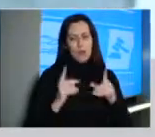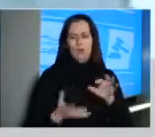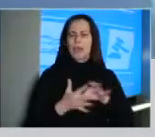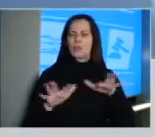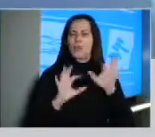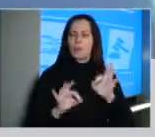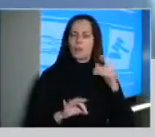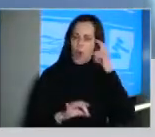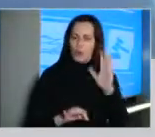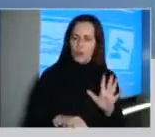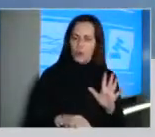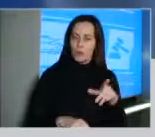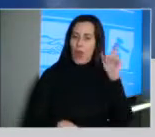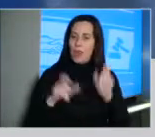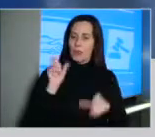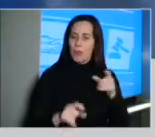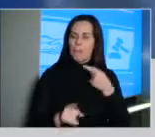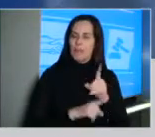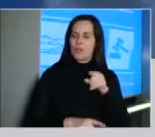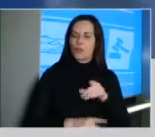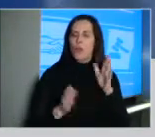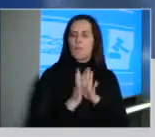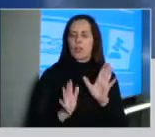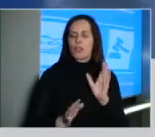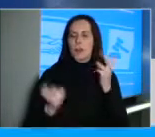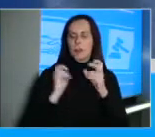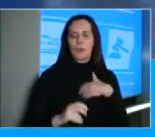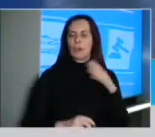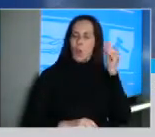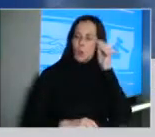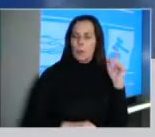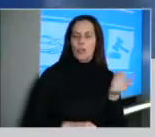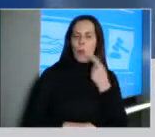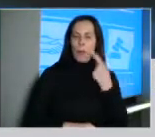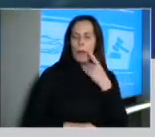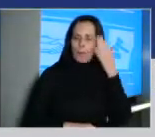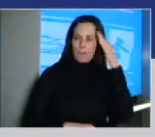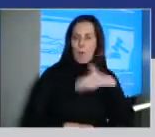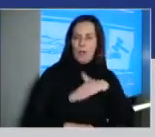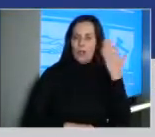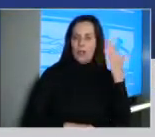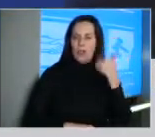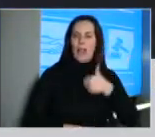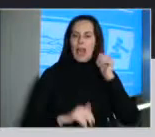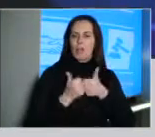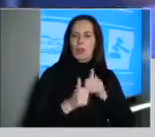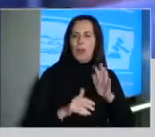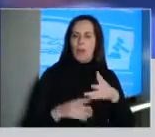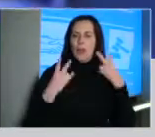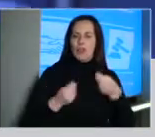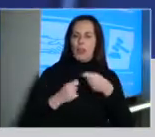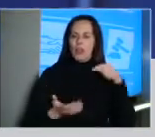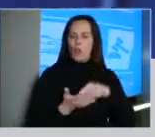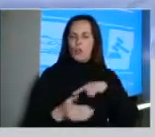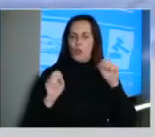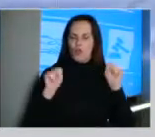ממשלה באמת חושבים שהציבור מציק להם כשהוא מבקש את המידע. אנחנו כרגע זוכרים כולנו את האמירה המפורסמת של מירי רגב, מה שווה התאגיד אם אנחנו לא